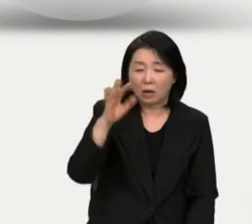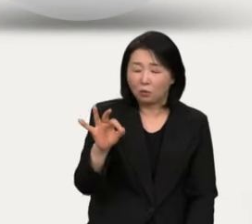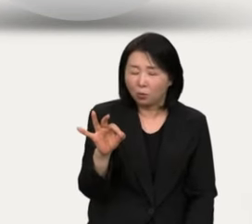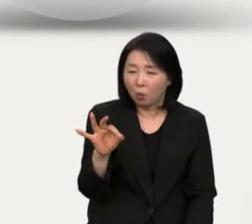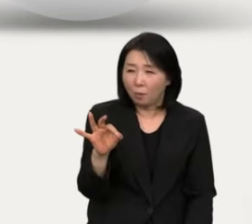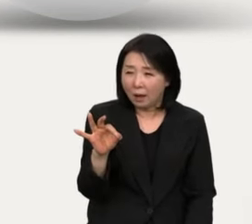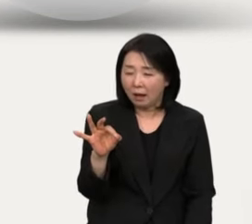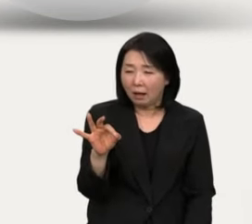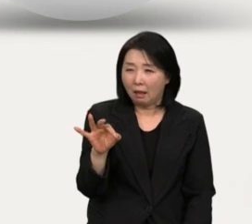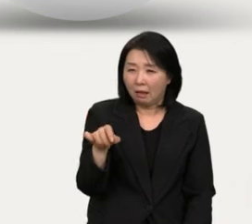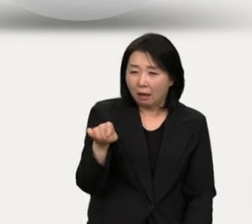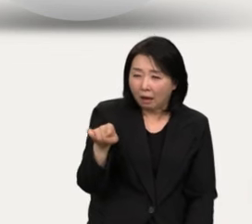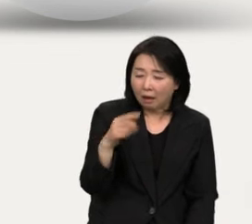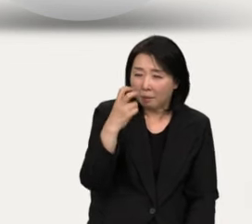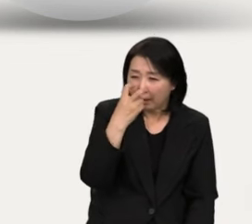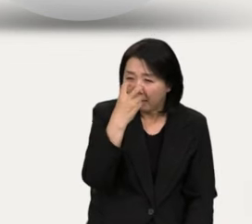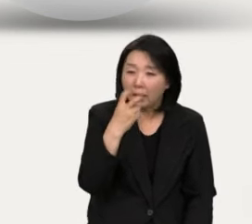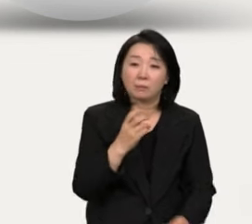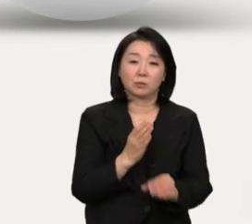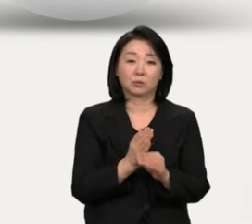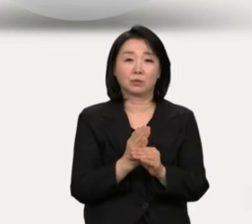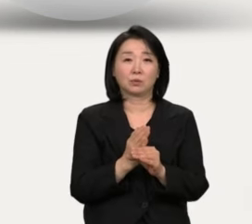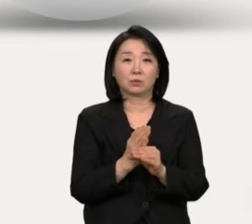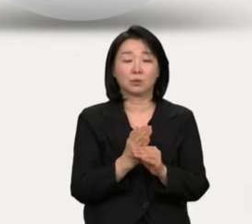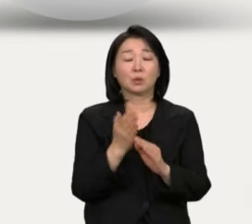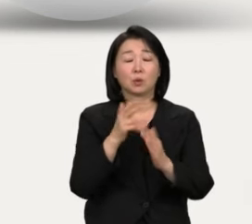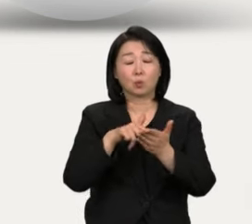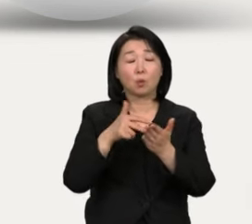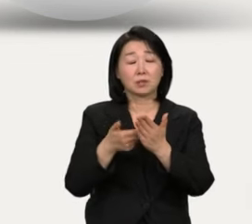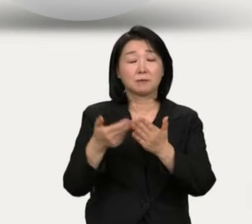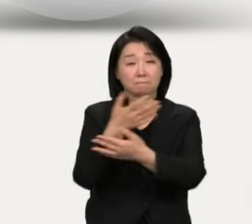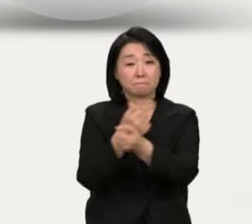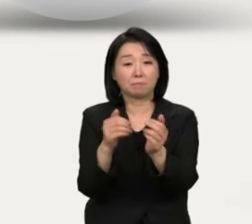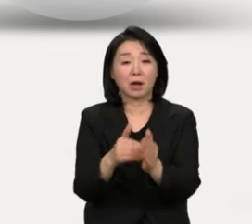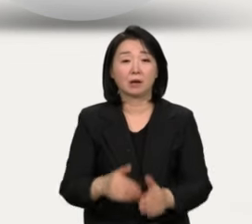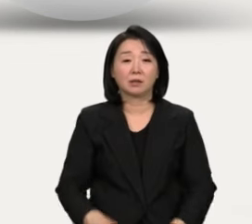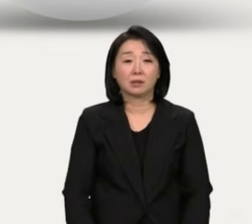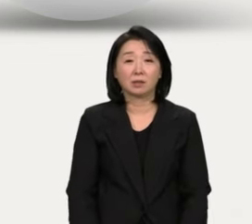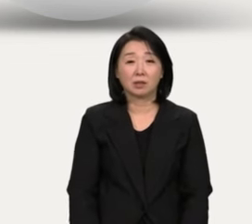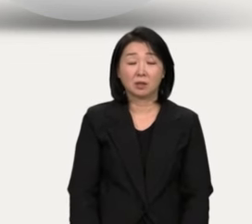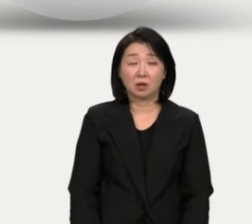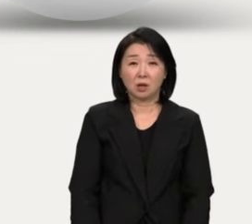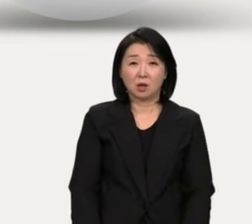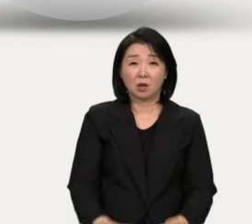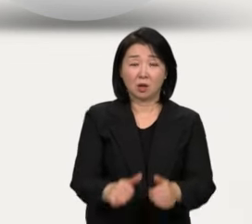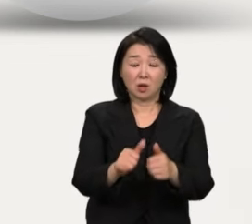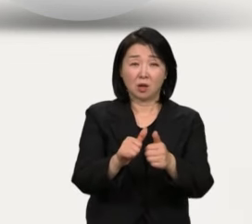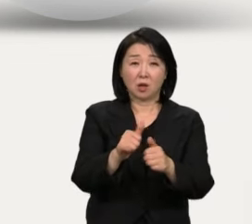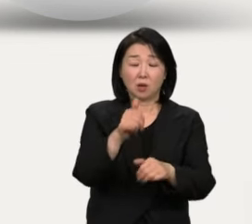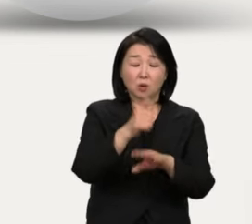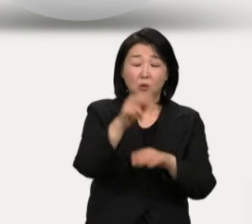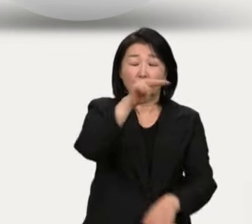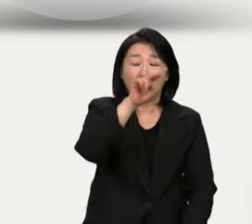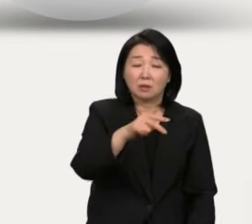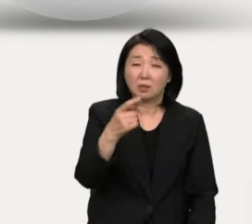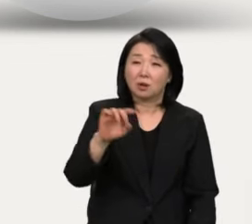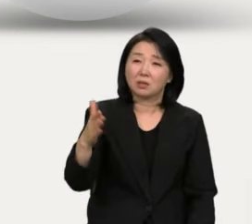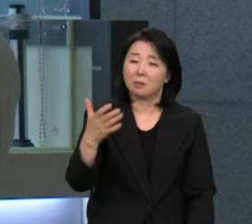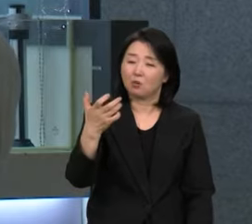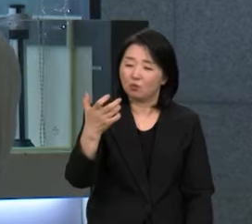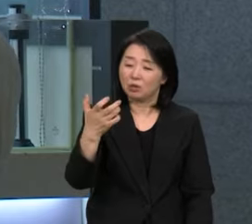각별한 경계감을 갖고 예의 주시하고 있다며 공식 구두 개입에 나섰고 환율은 1300 90대로 소폭